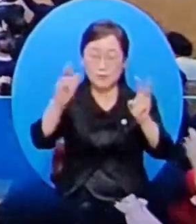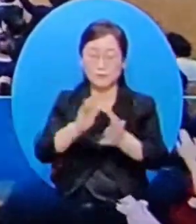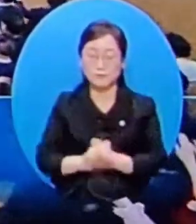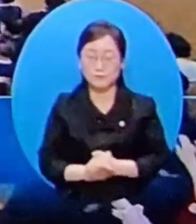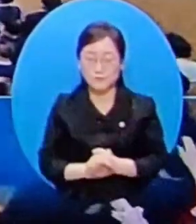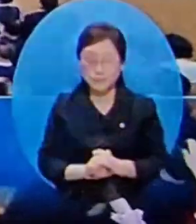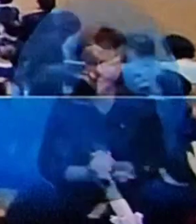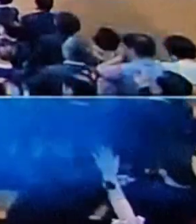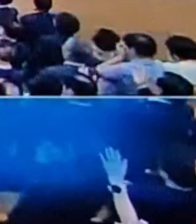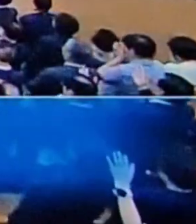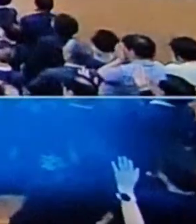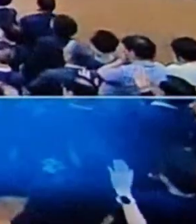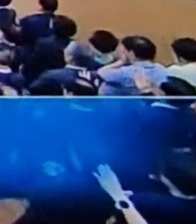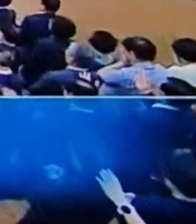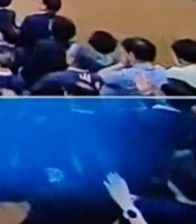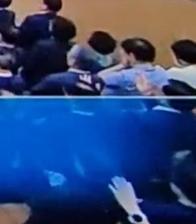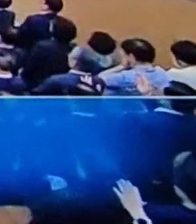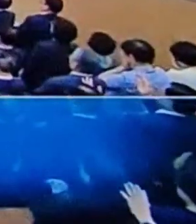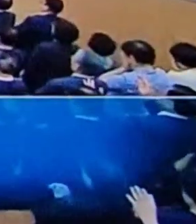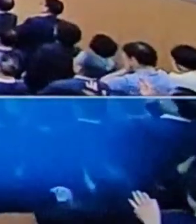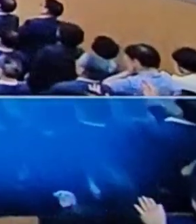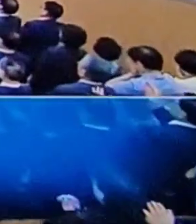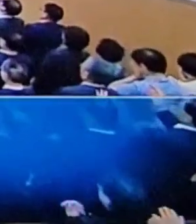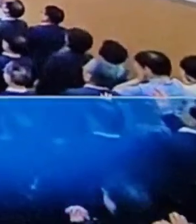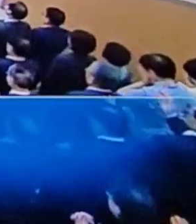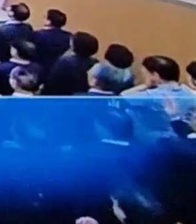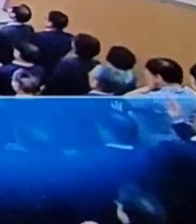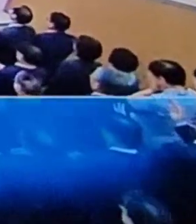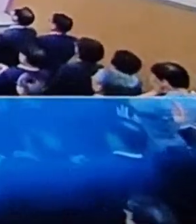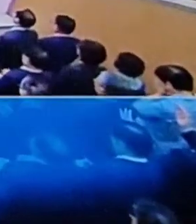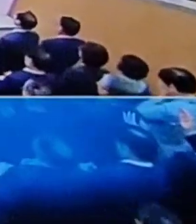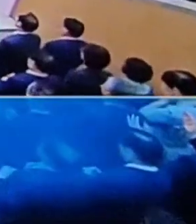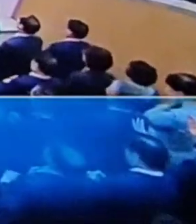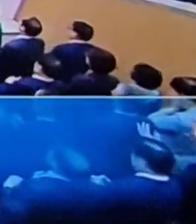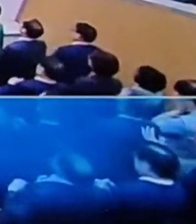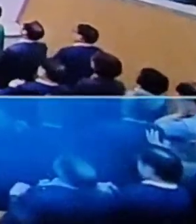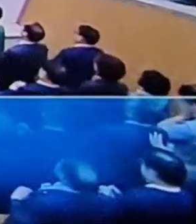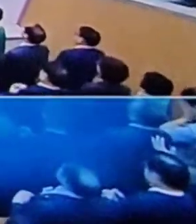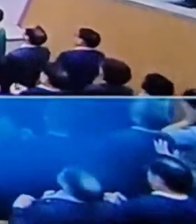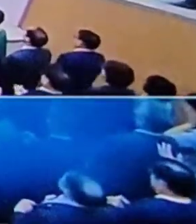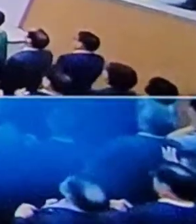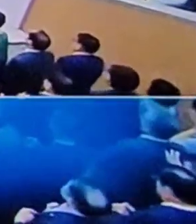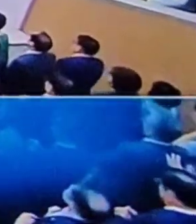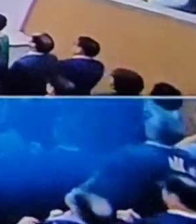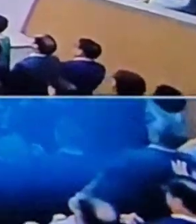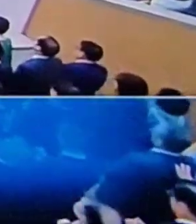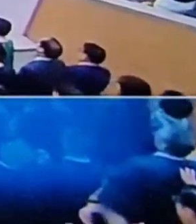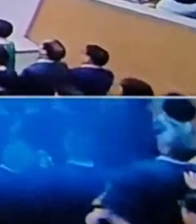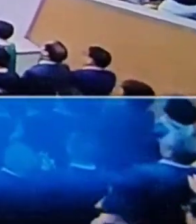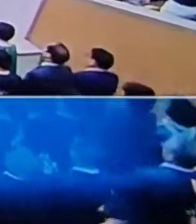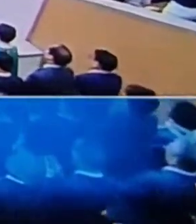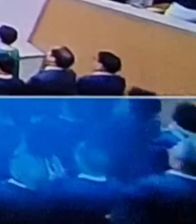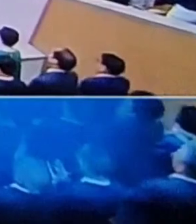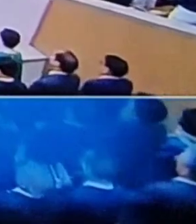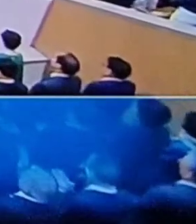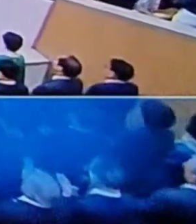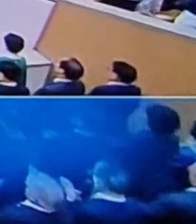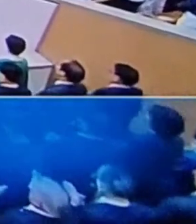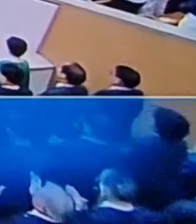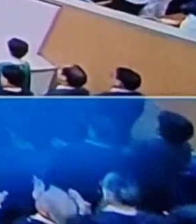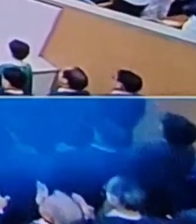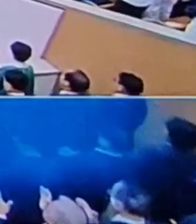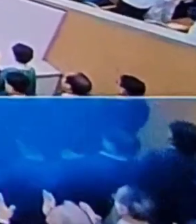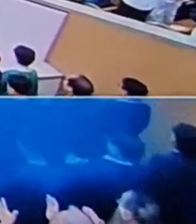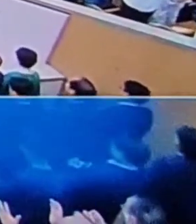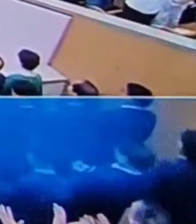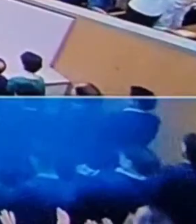주여! 사랑하는 여러분, 간절히 기도합니다. 하나님의 사랑의 주님을 감사합니다. 주님 사랑합니다. 주님 보자마자 주님 바라봅니다. 사람을